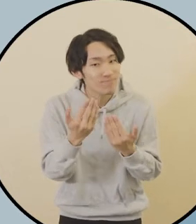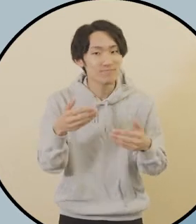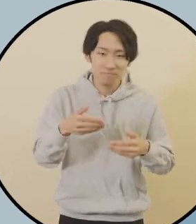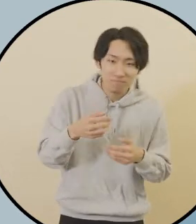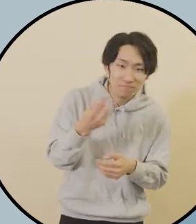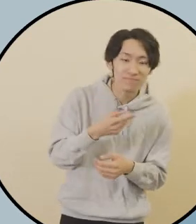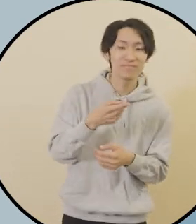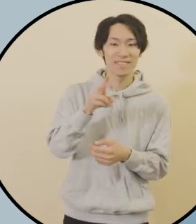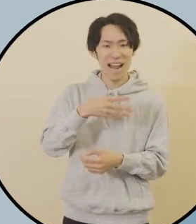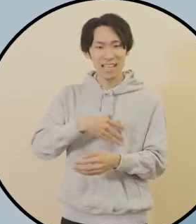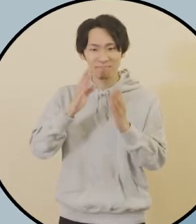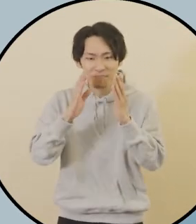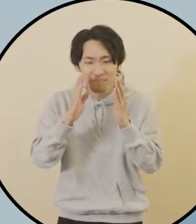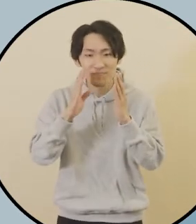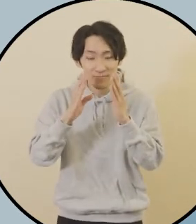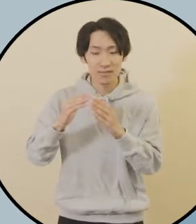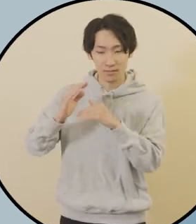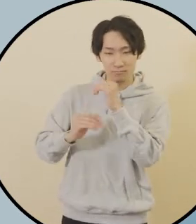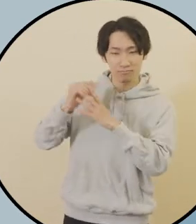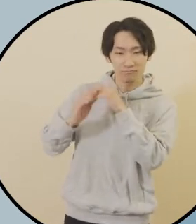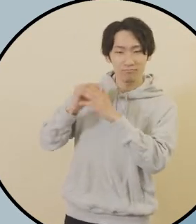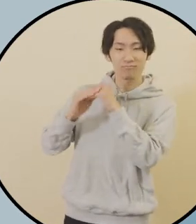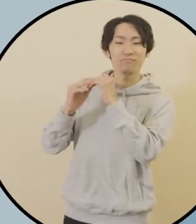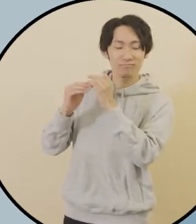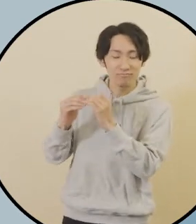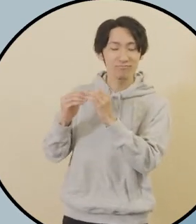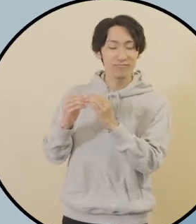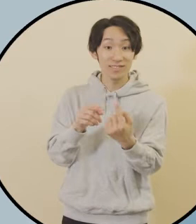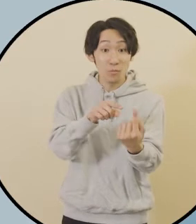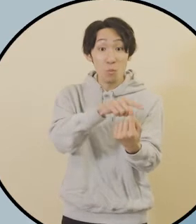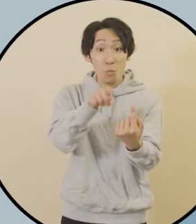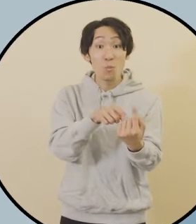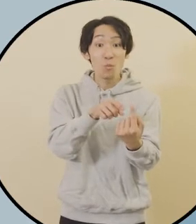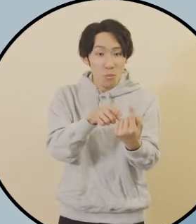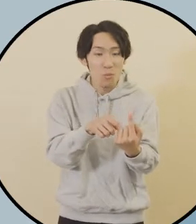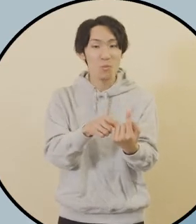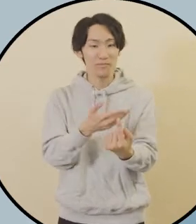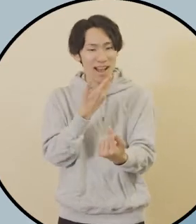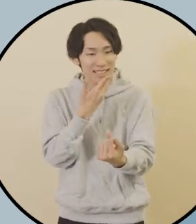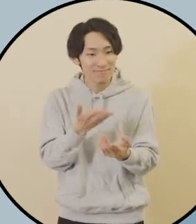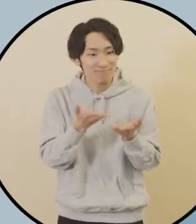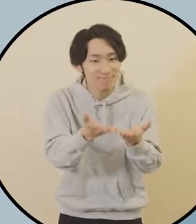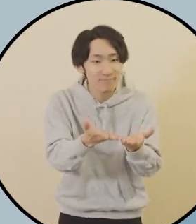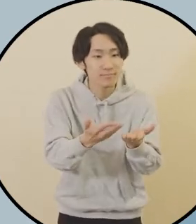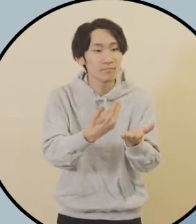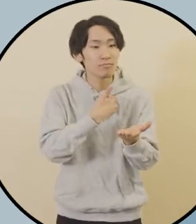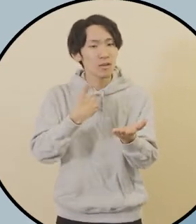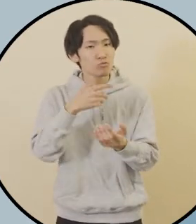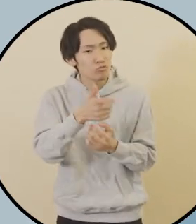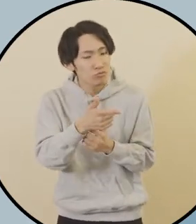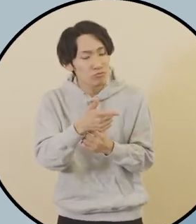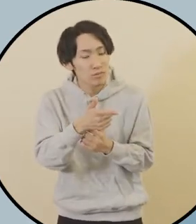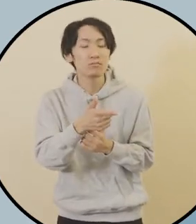作業がその人を理解してくれ理解する作業をどんどん重ねていくとその人のことをまず